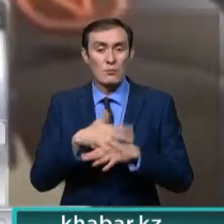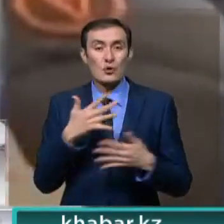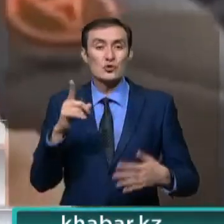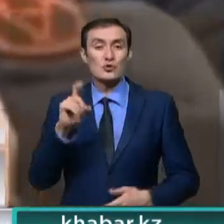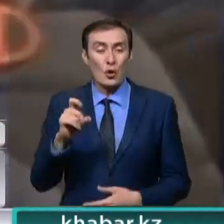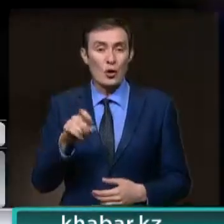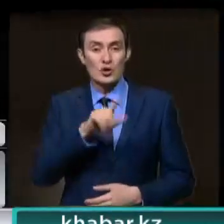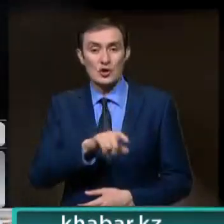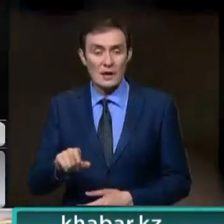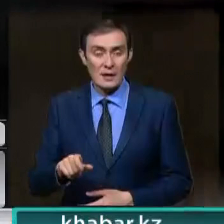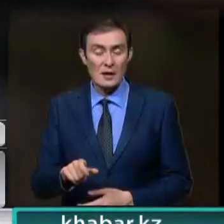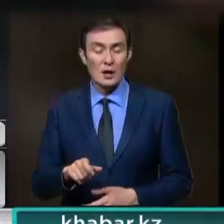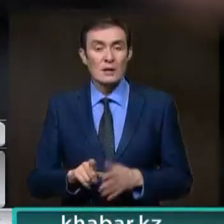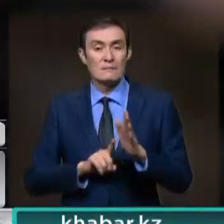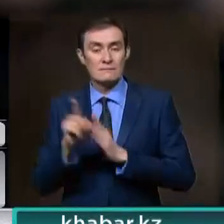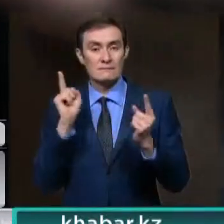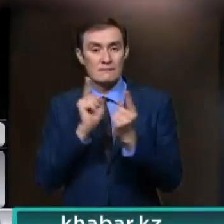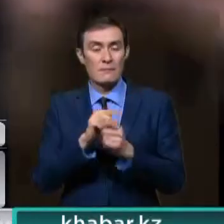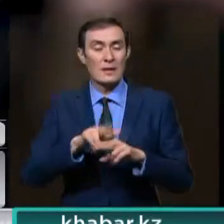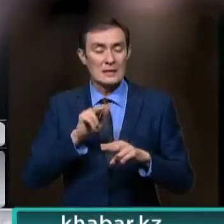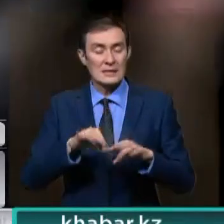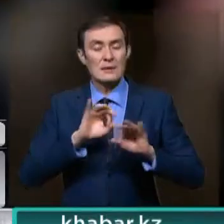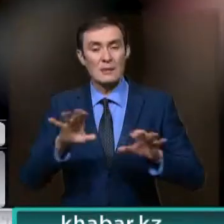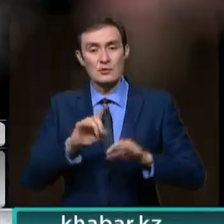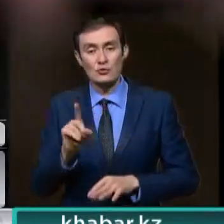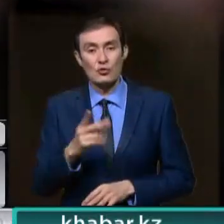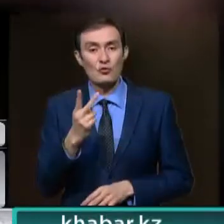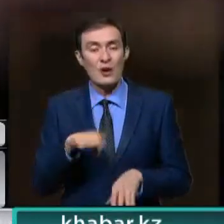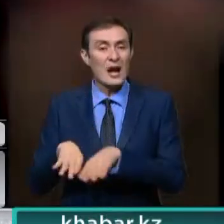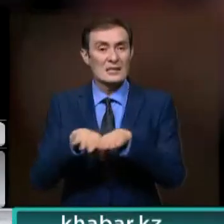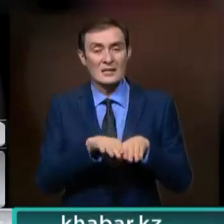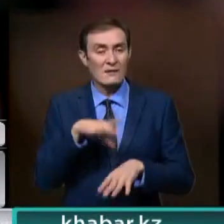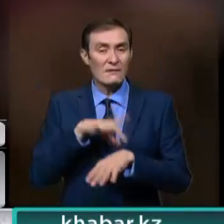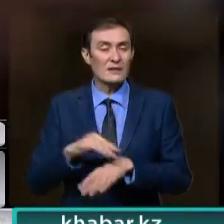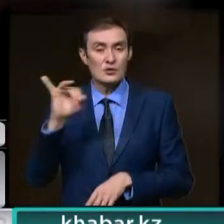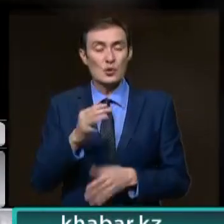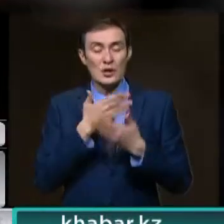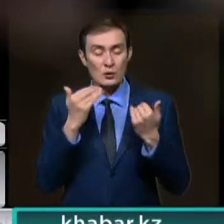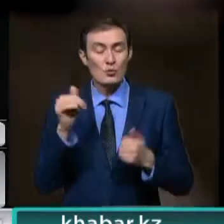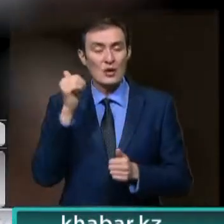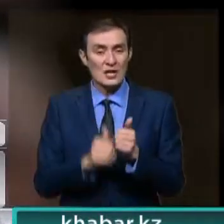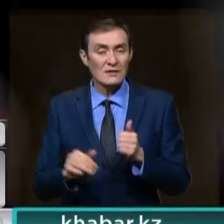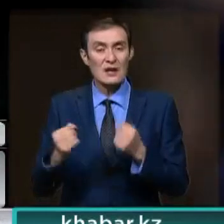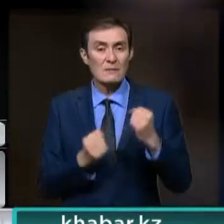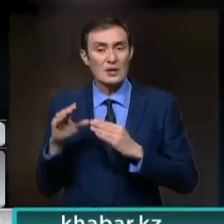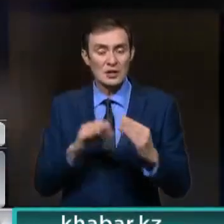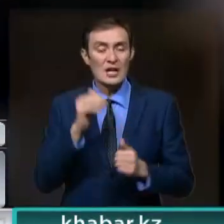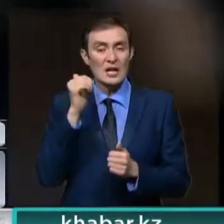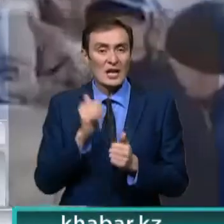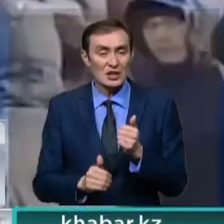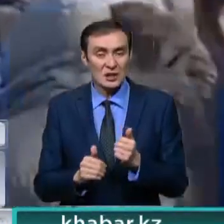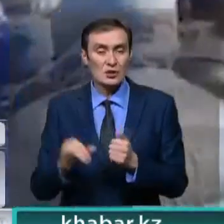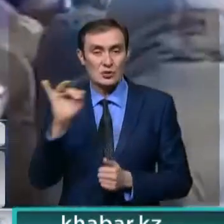100 автолюбителей. К людям вышел полицейский. Он объяснил, двух одинаковых случаев нет. У каждого авто своя история с пятнами.